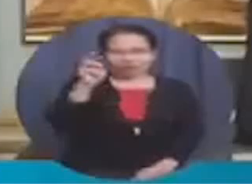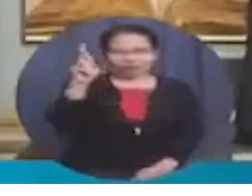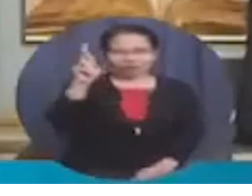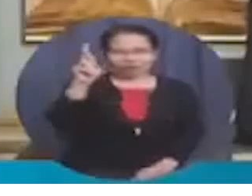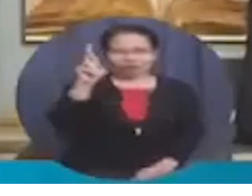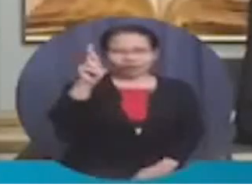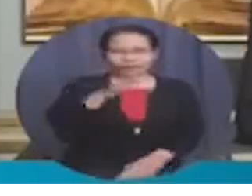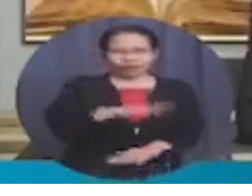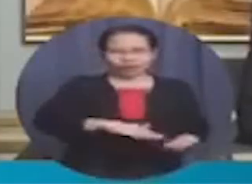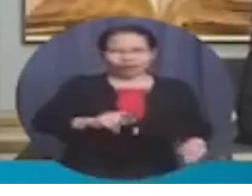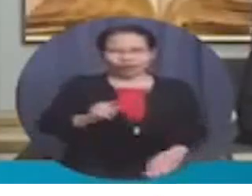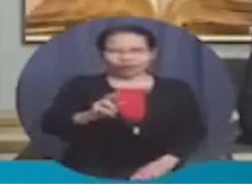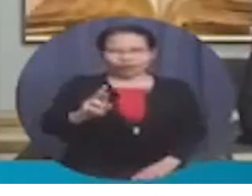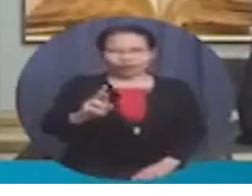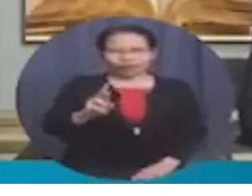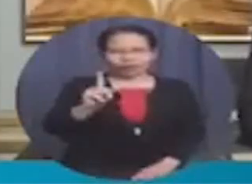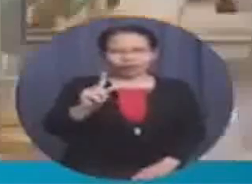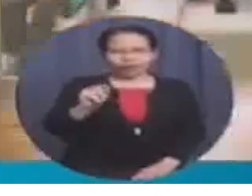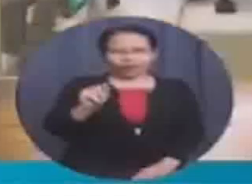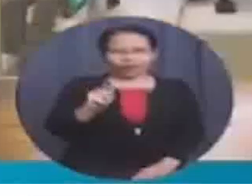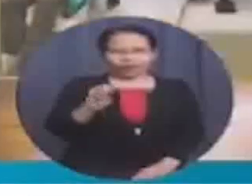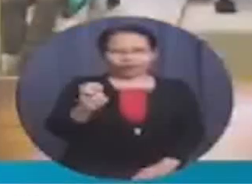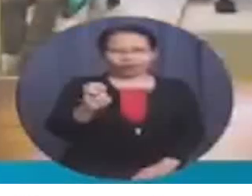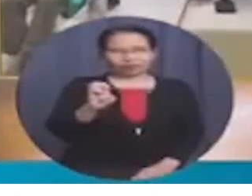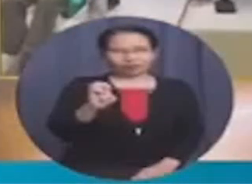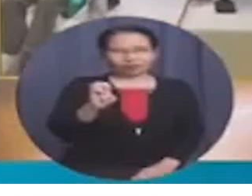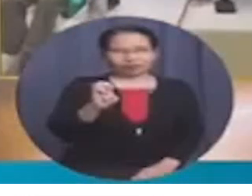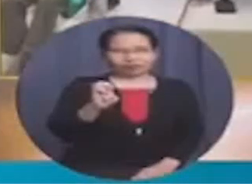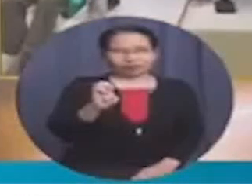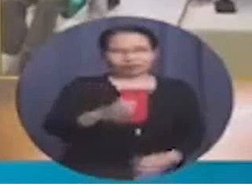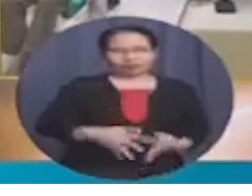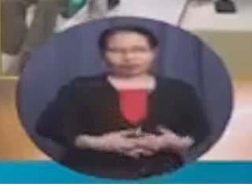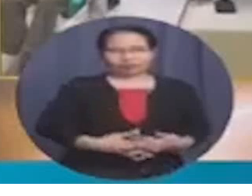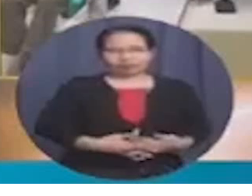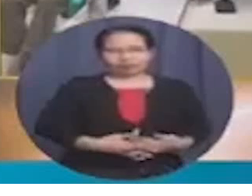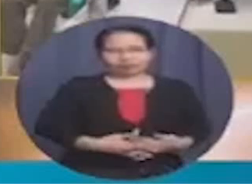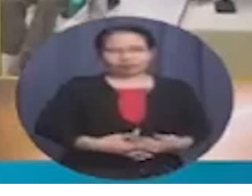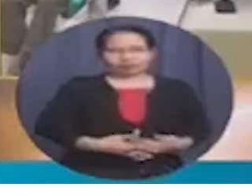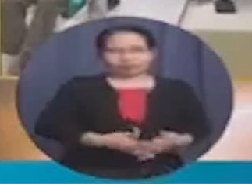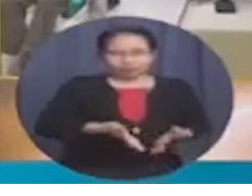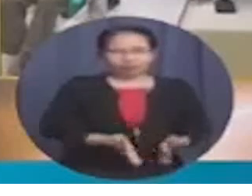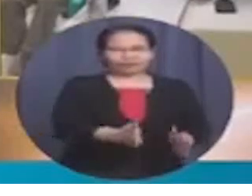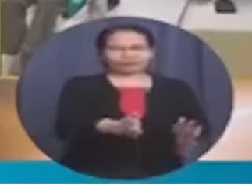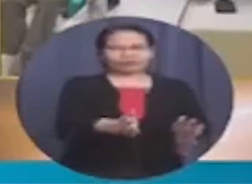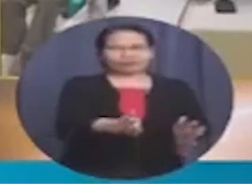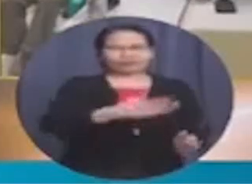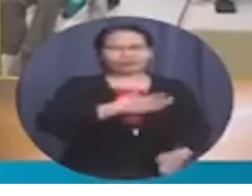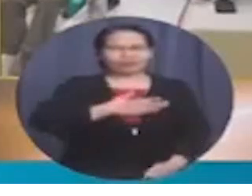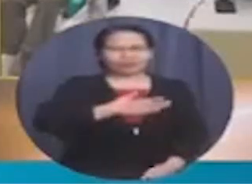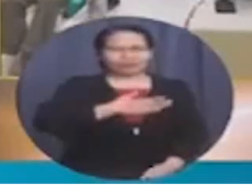Sige, kapatid na Rex Blasa, kasama na ating mga panauhin. Timor, tuloy po kayo dyan.